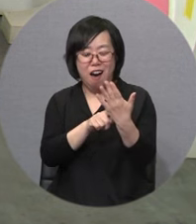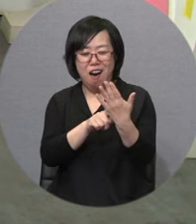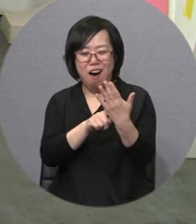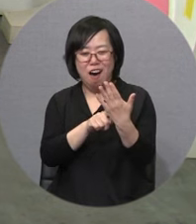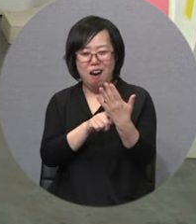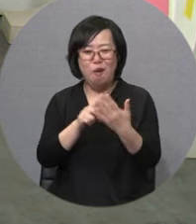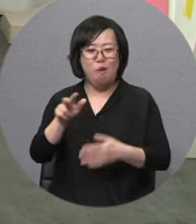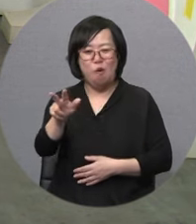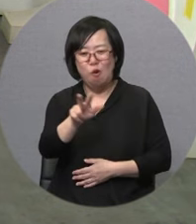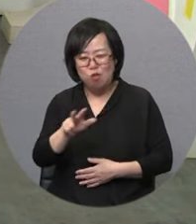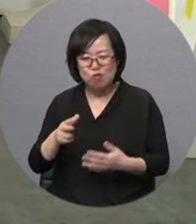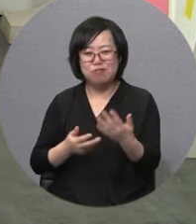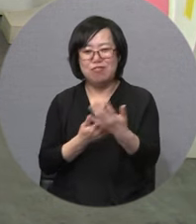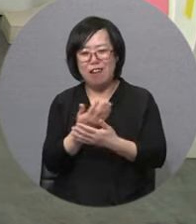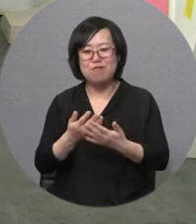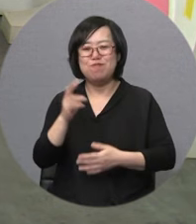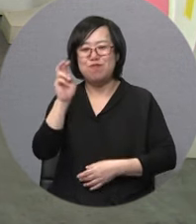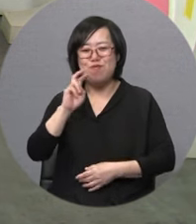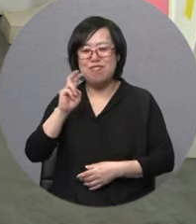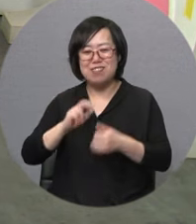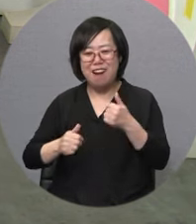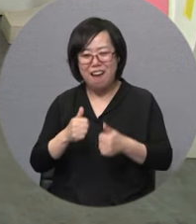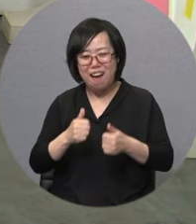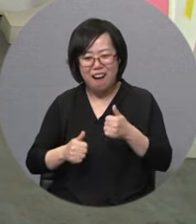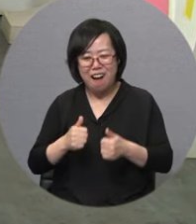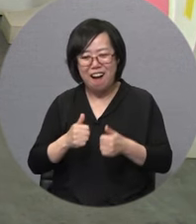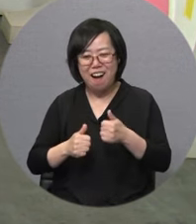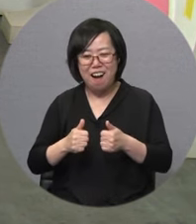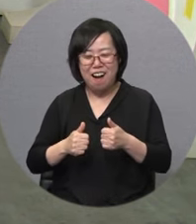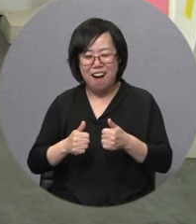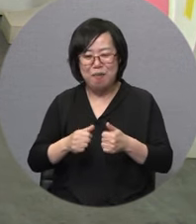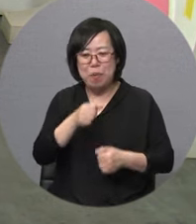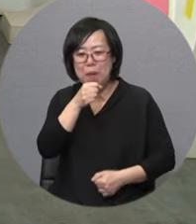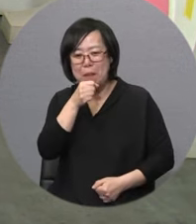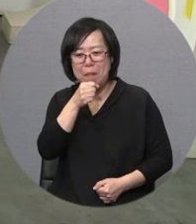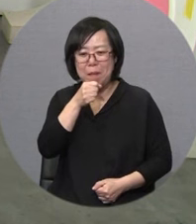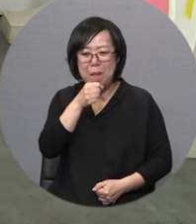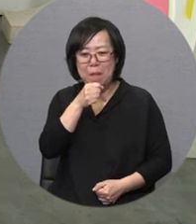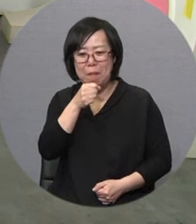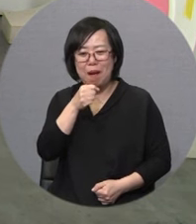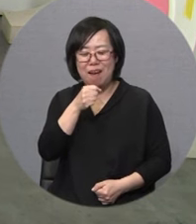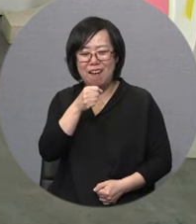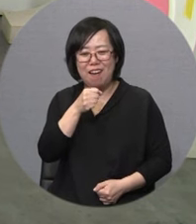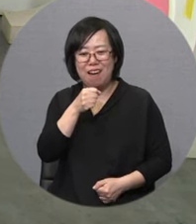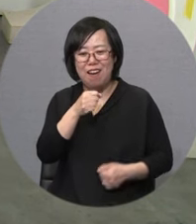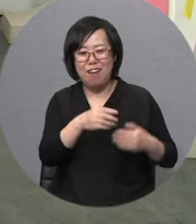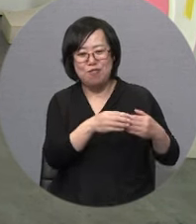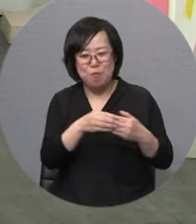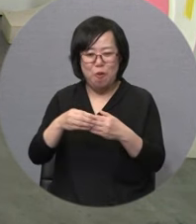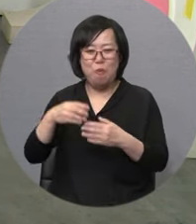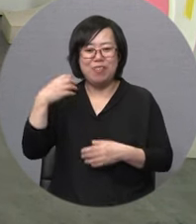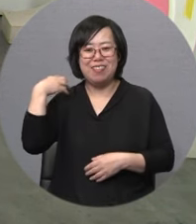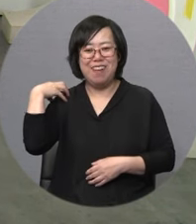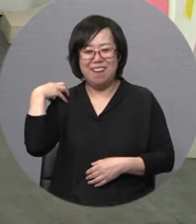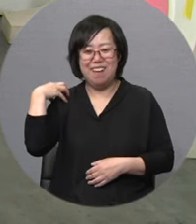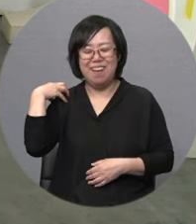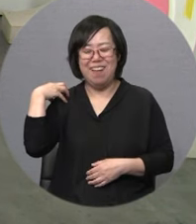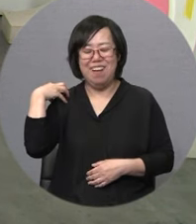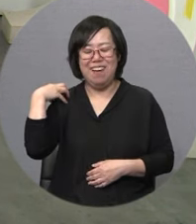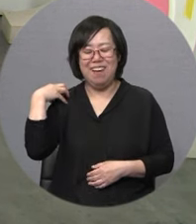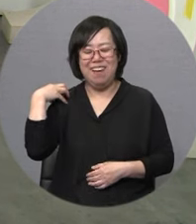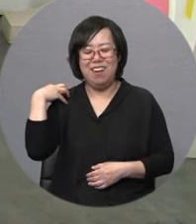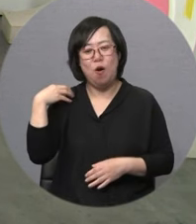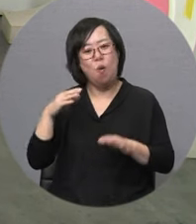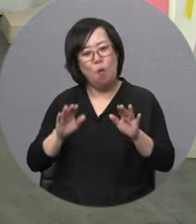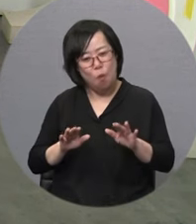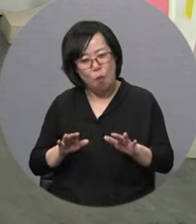전국 나눔 노래 자랑에 이렇게 사회를 보고 있다는 얘기를 듣고 한번 함께 하고 싶었는데 오늘 이렇게